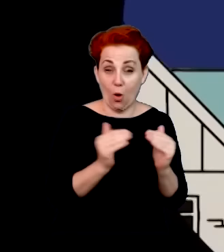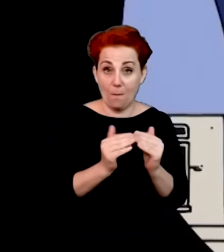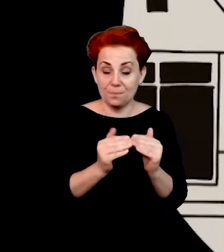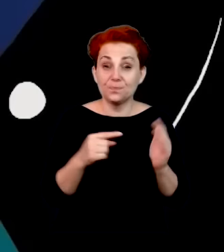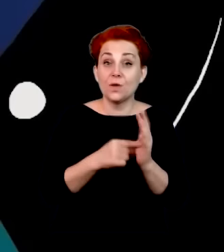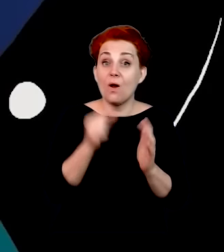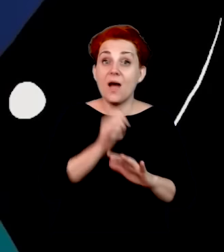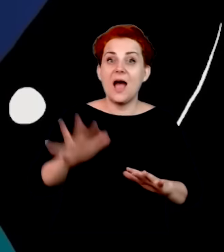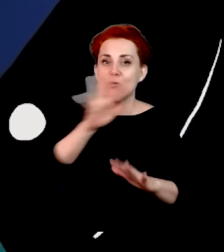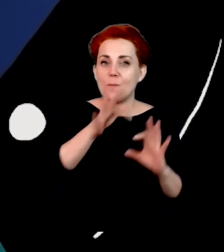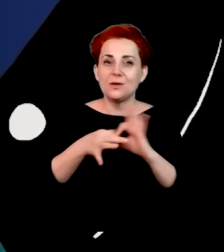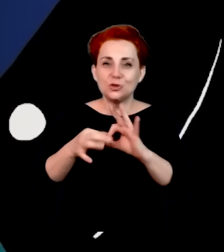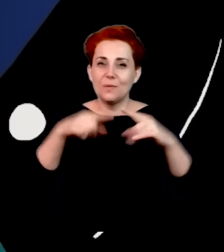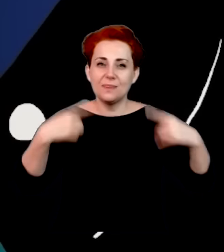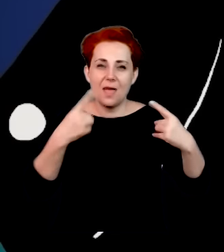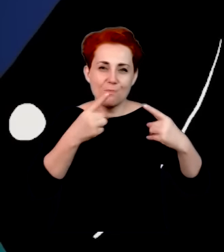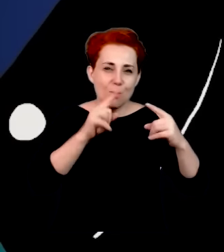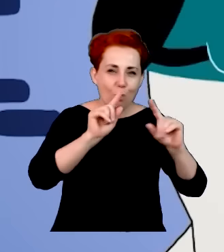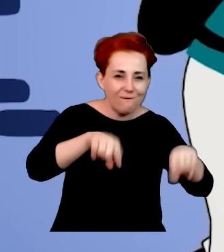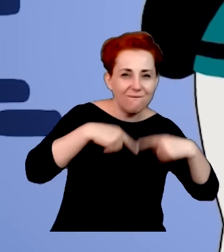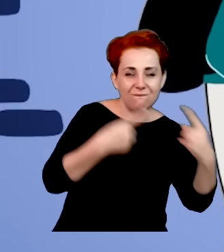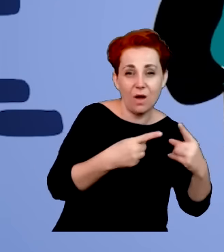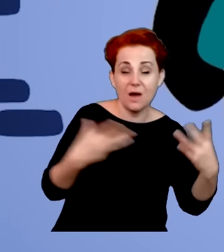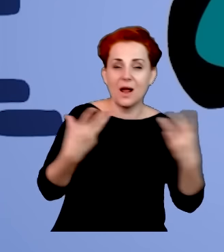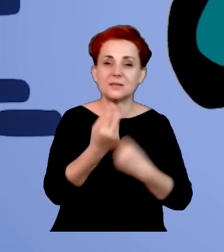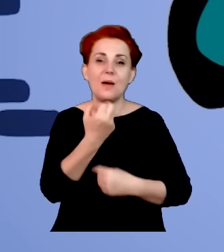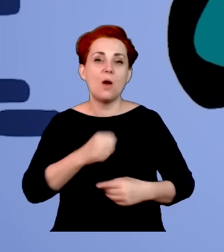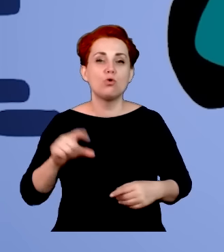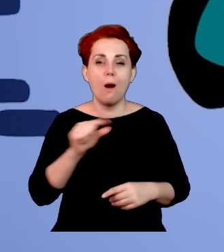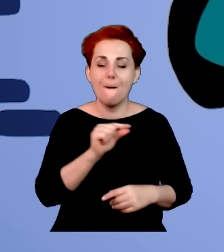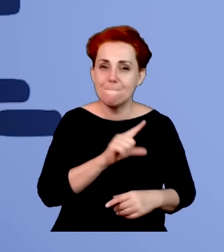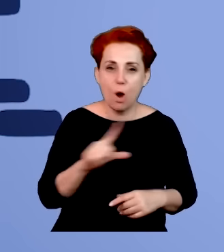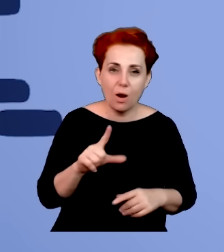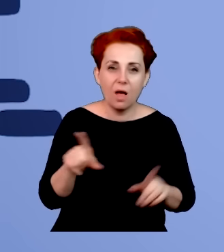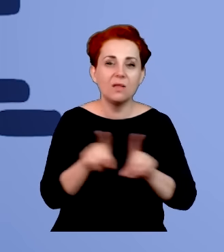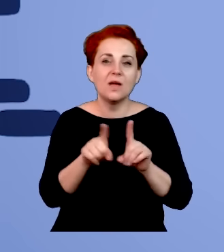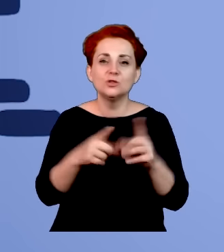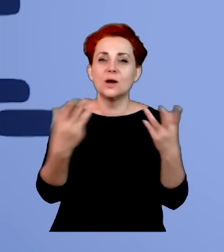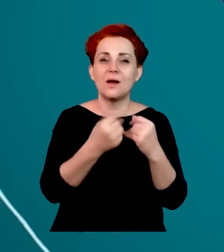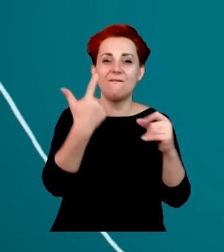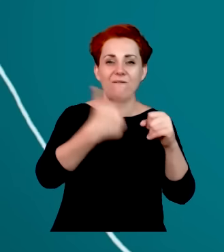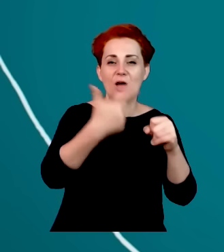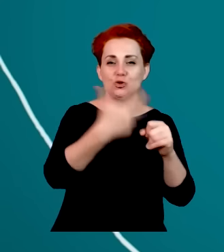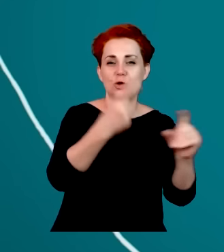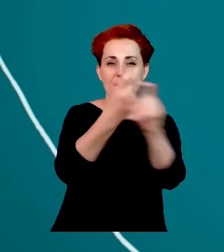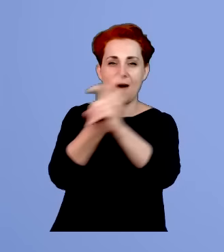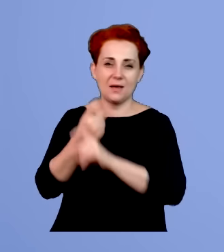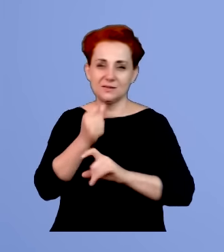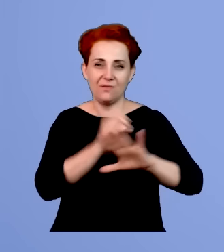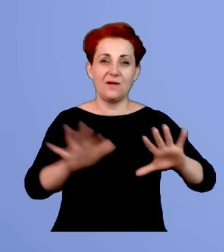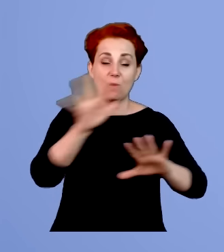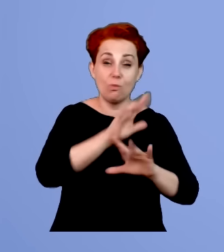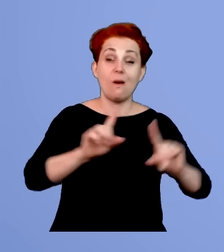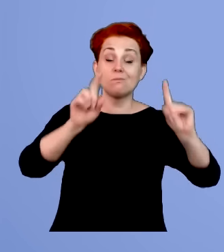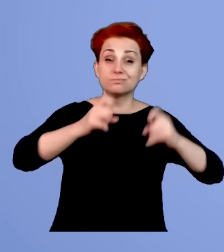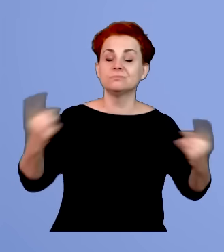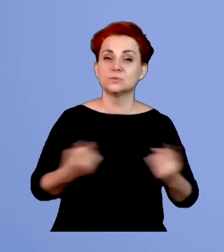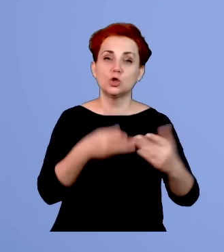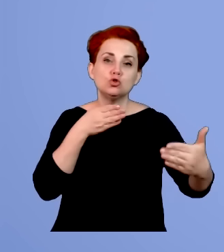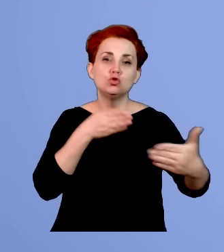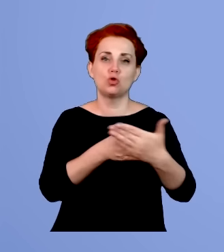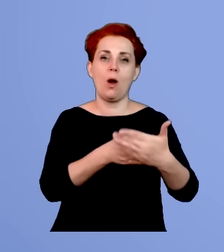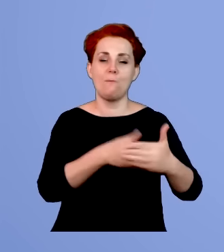Zapobiegania Przestępczości wspólnie z Europolem, Komisją Europejską oraz z 23 krajami europejskimi rusza z kampanią Stop Włamaniom do